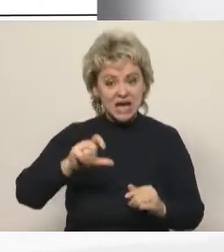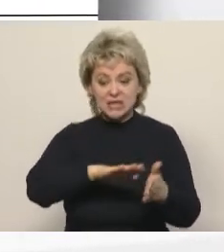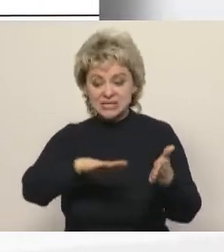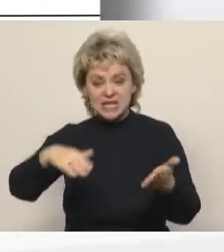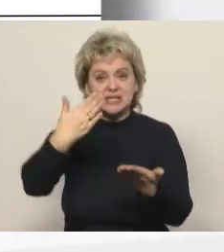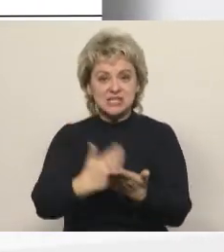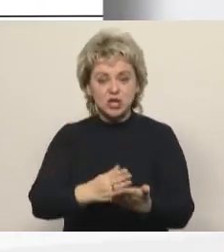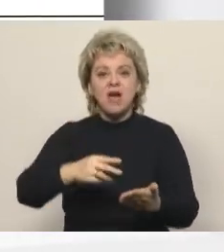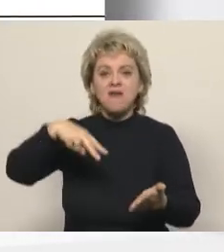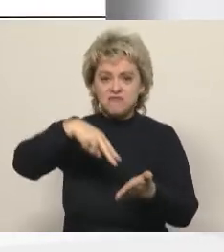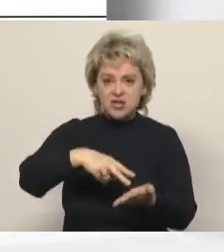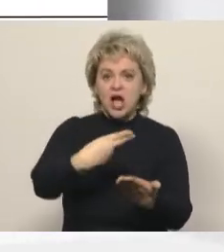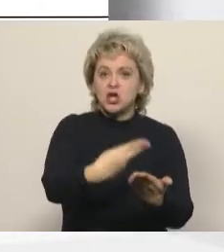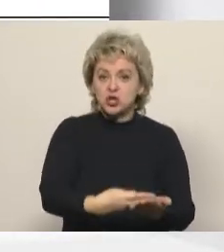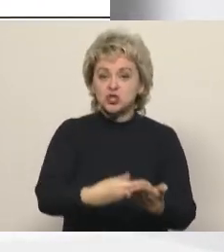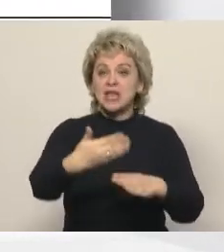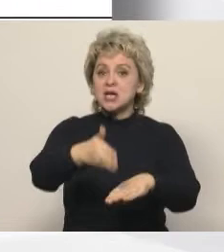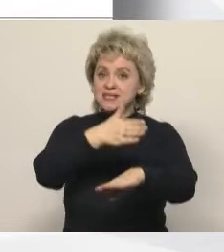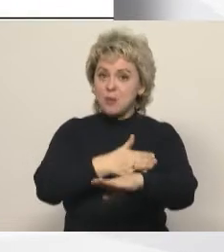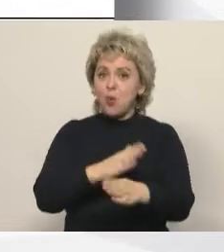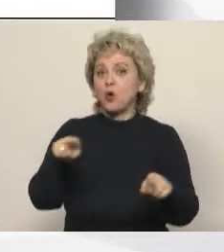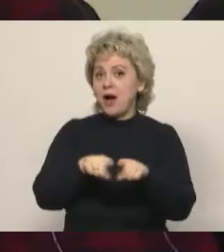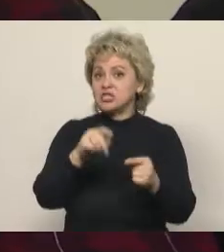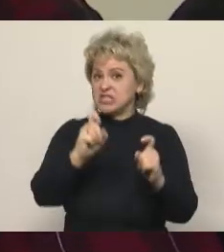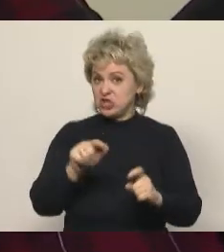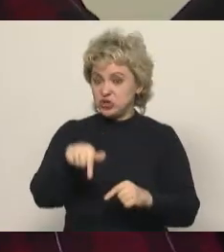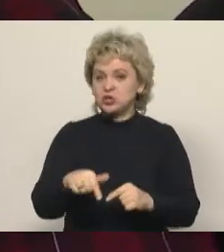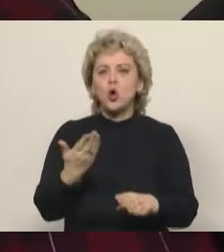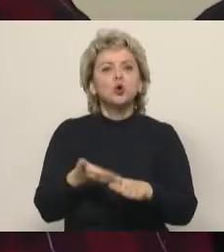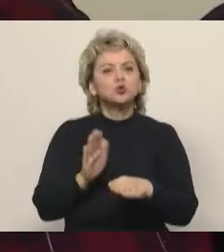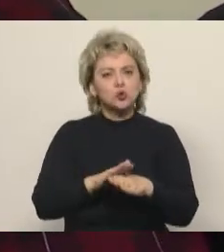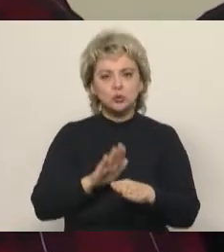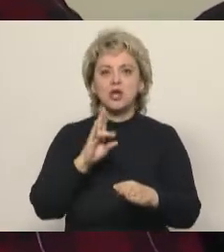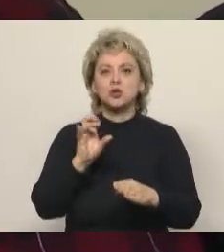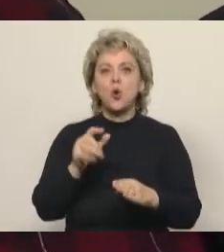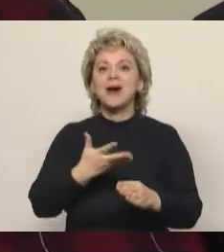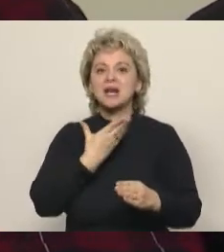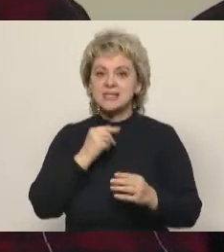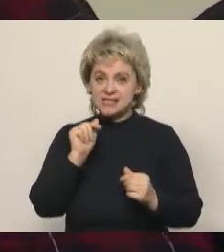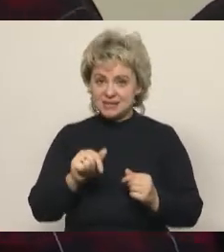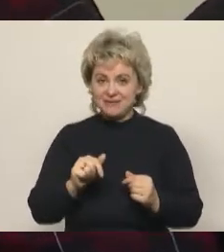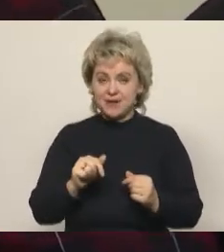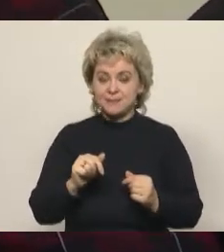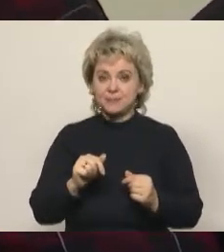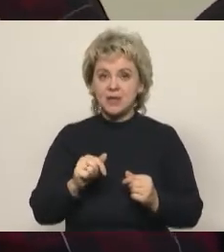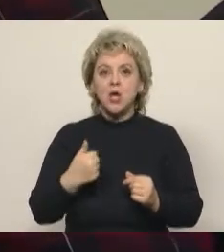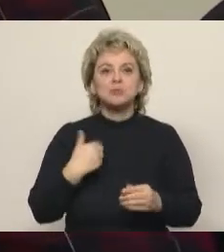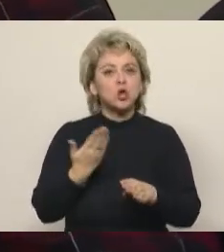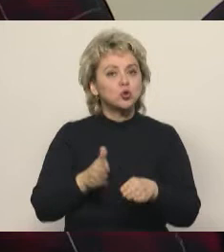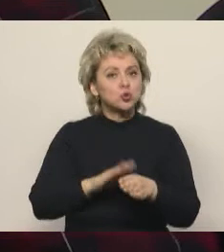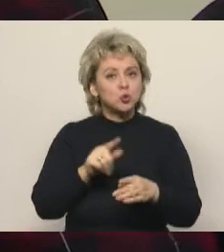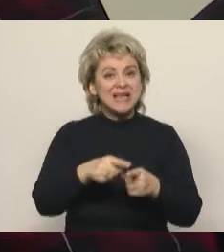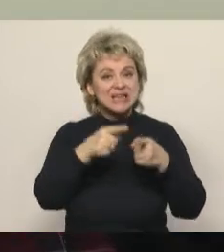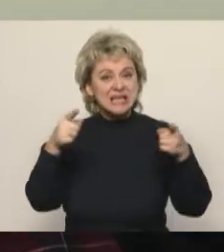стоит, вилка лежит, а сапог на ноге вообще сидит? Трудно, но красиво. Мне трудно